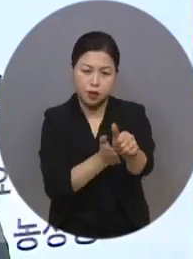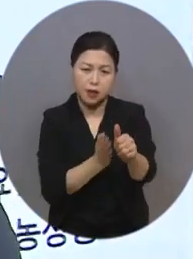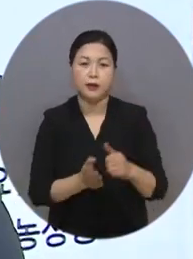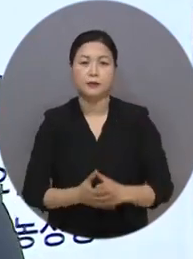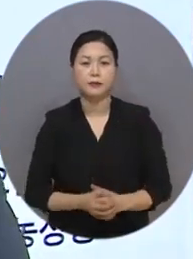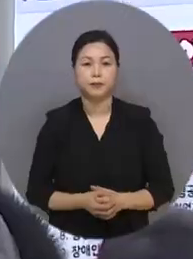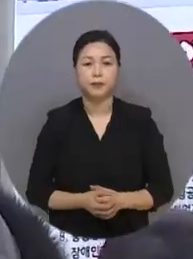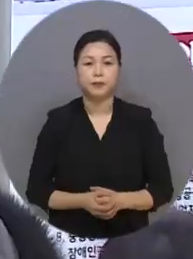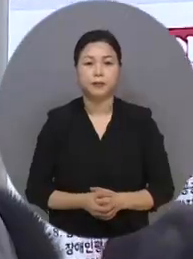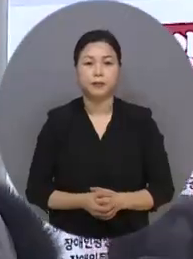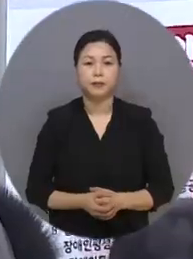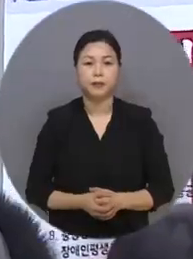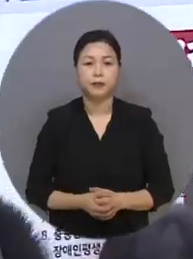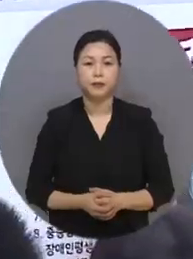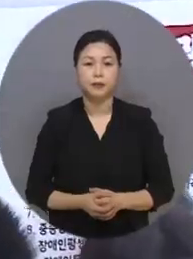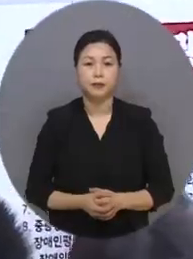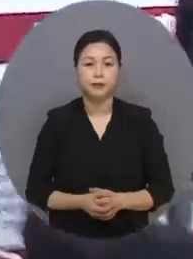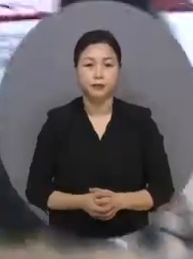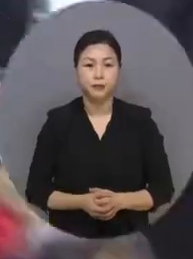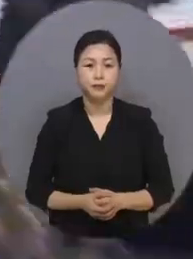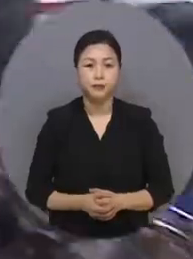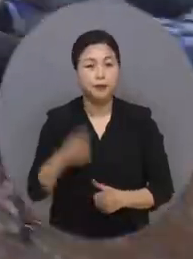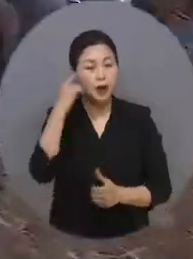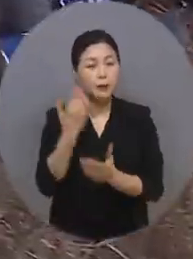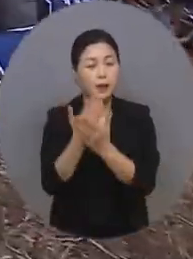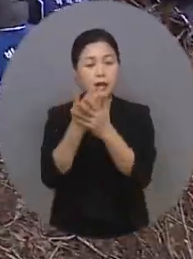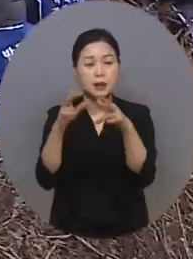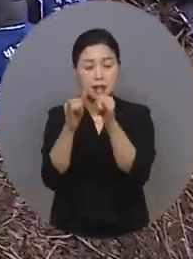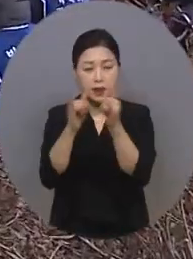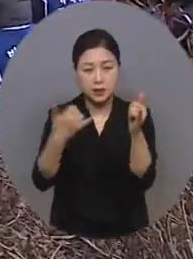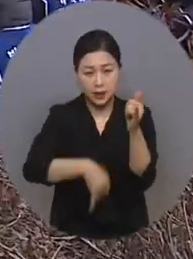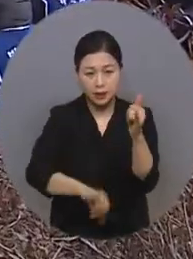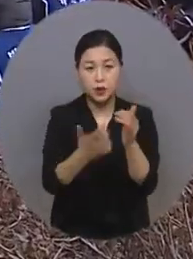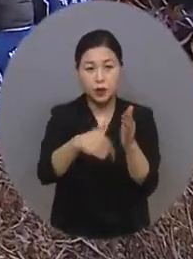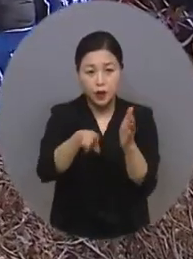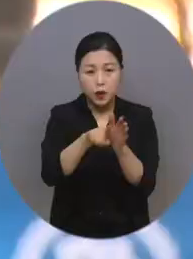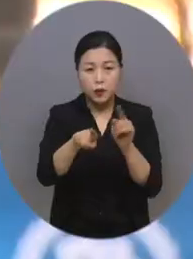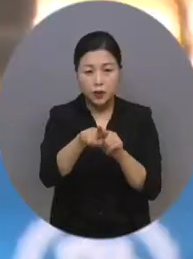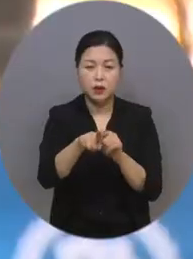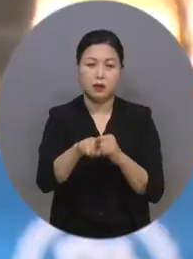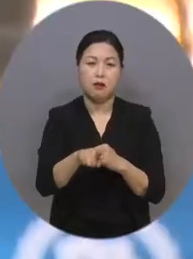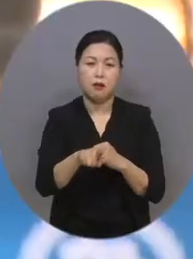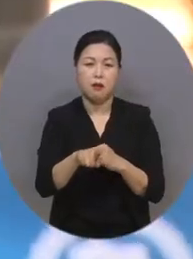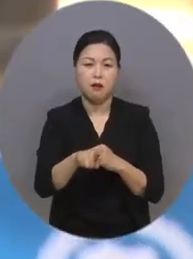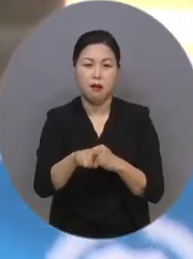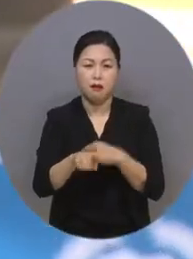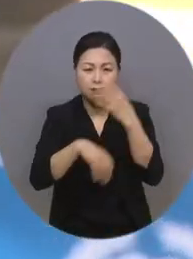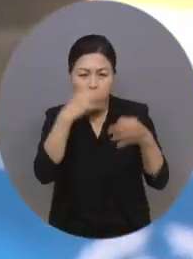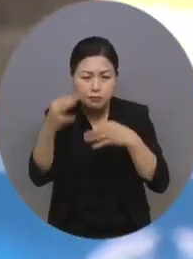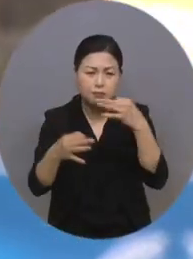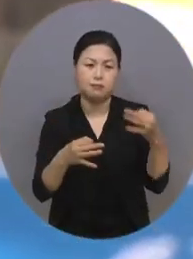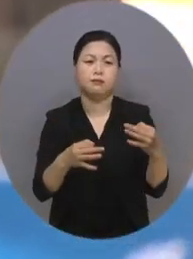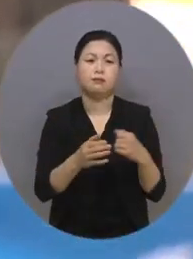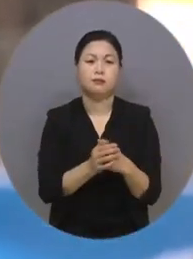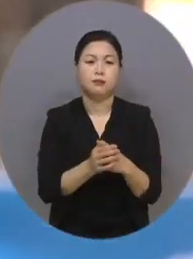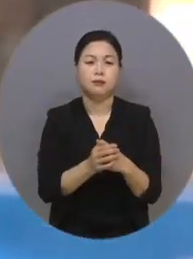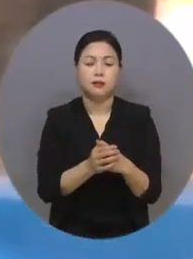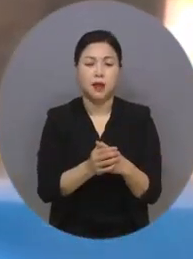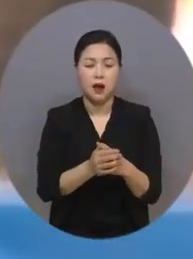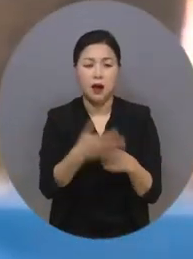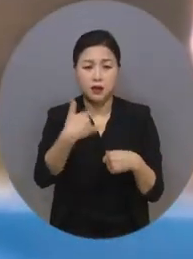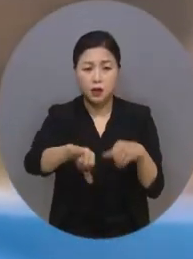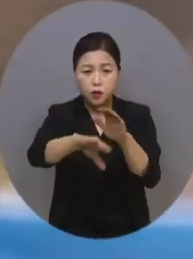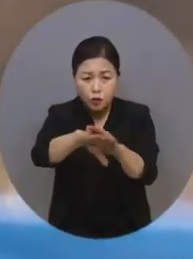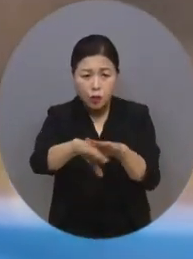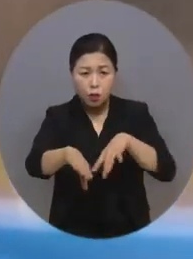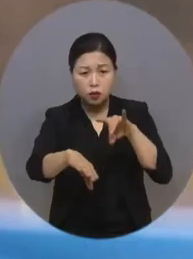좋겠습니다. 현장에서는 발달장애인 자녀를 위한 간절한 외침이 이어졌습니다. 자녀를 두고 먼저 떠날 수